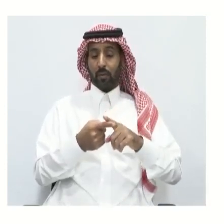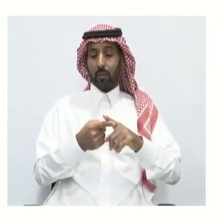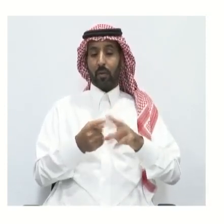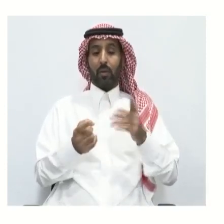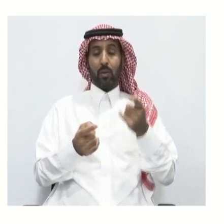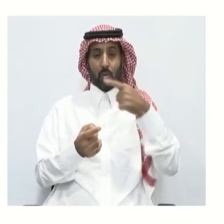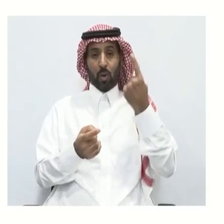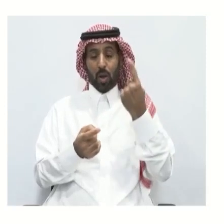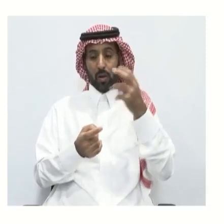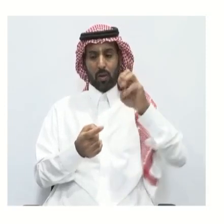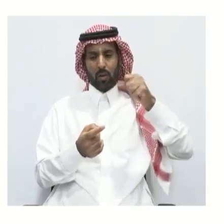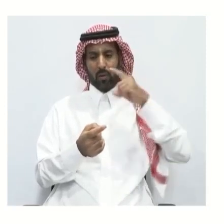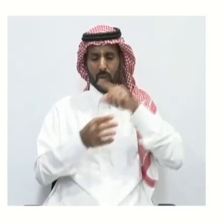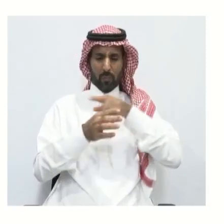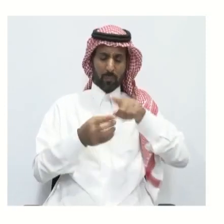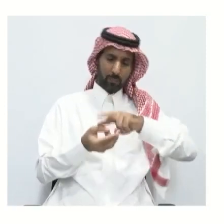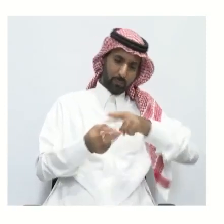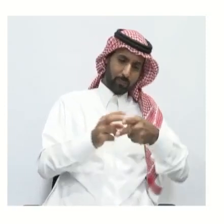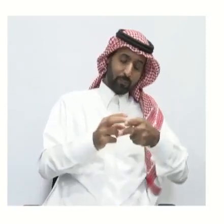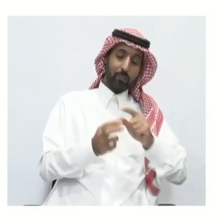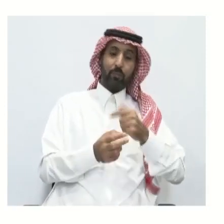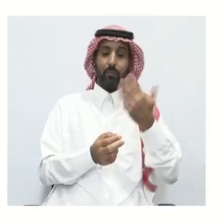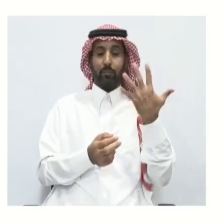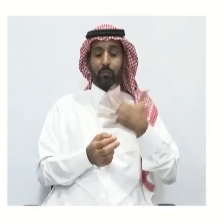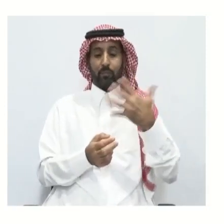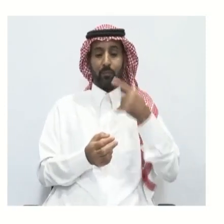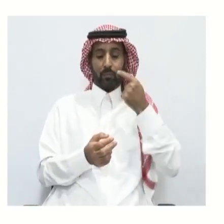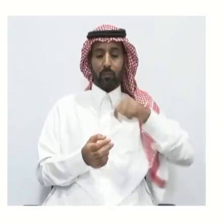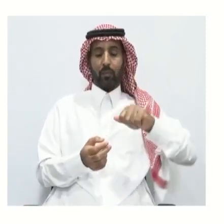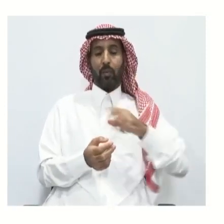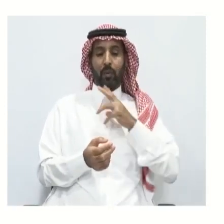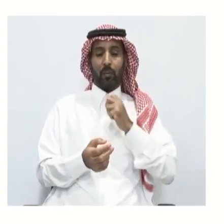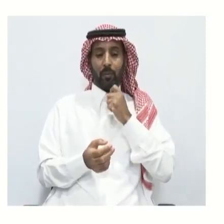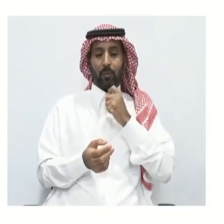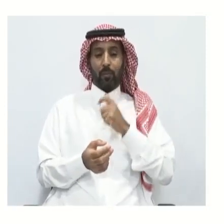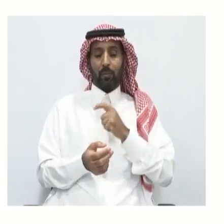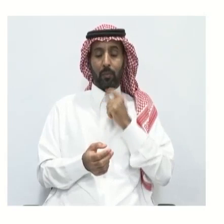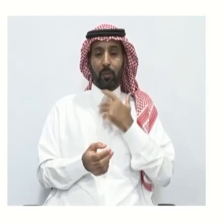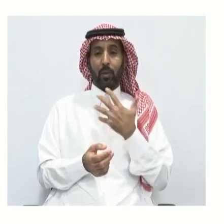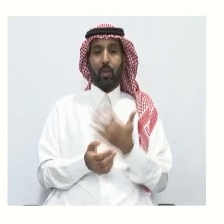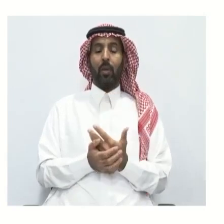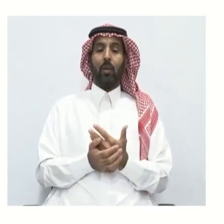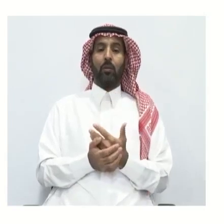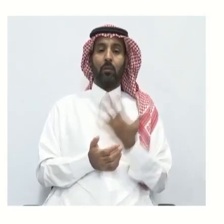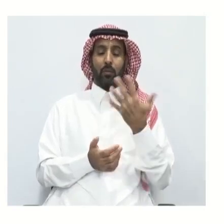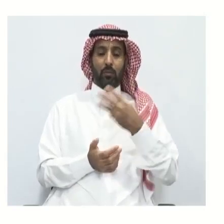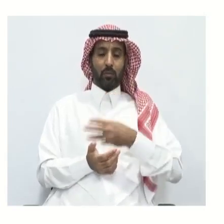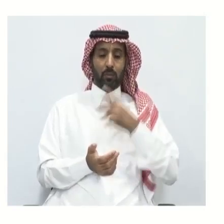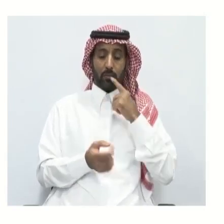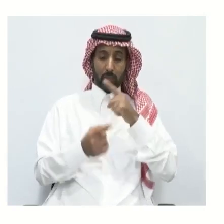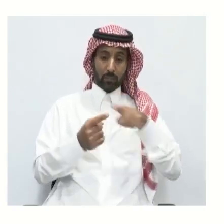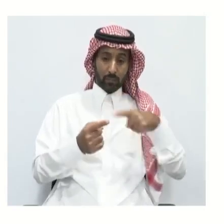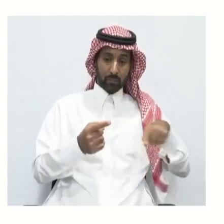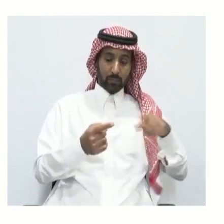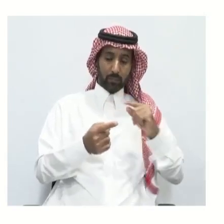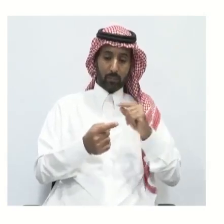الى مولات الحديد اذا ستكون غرامات في المقام ثم بعد ذلك نختصر وسننزل